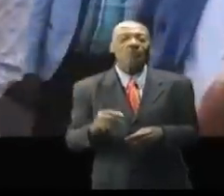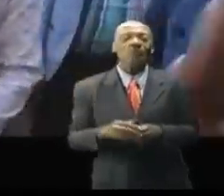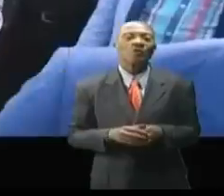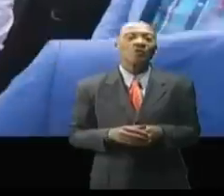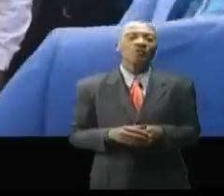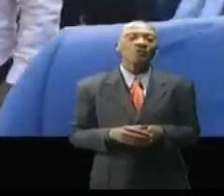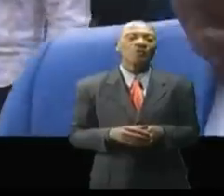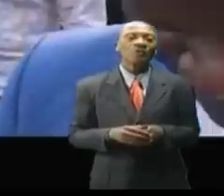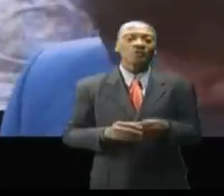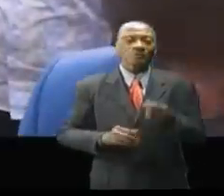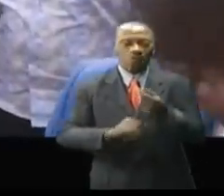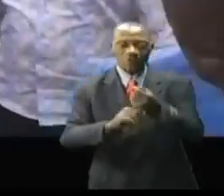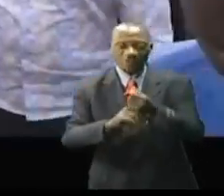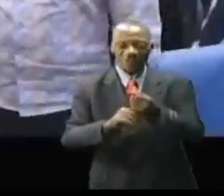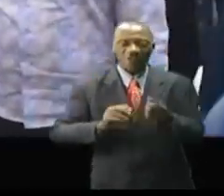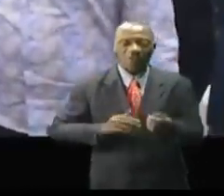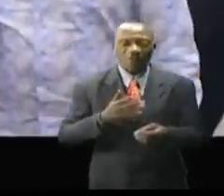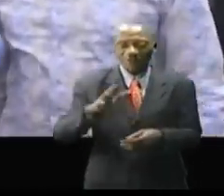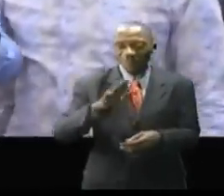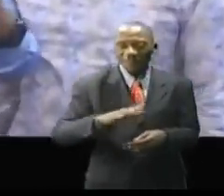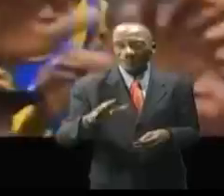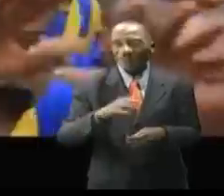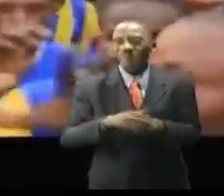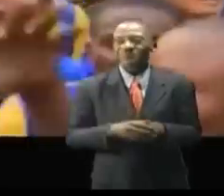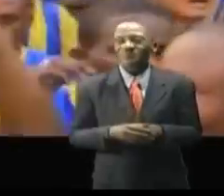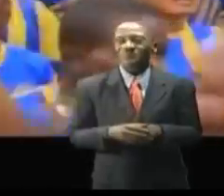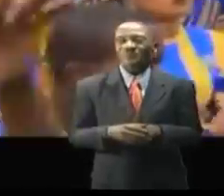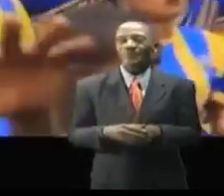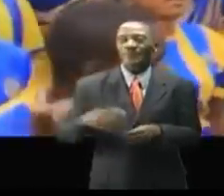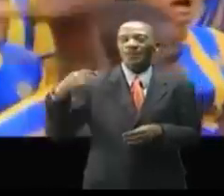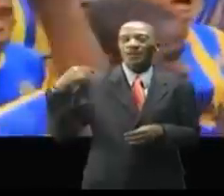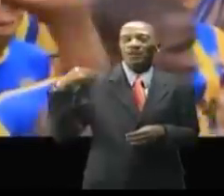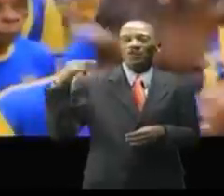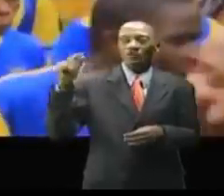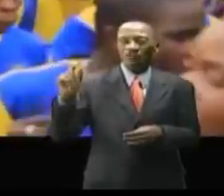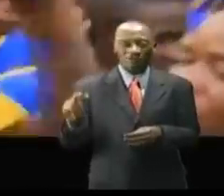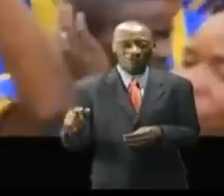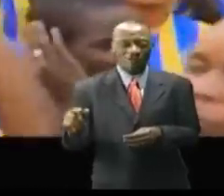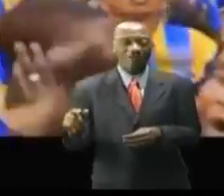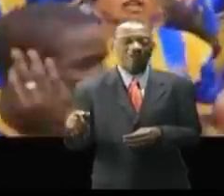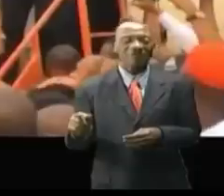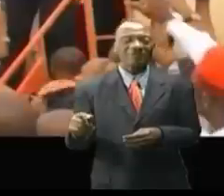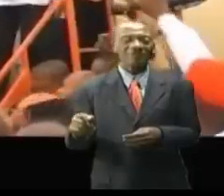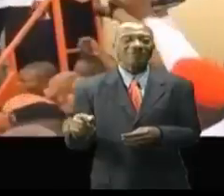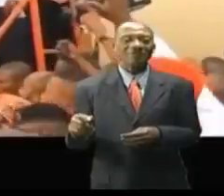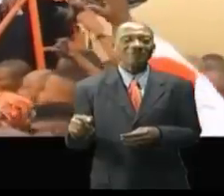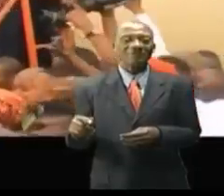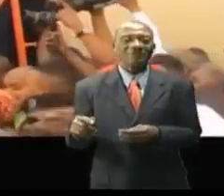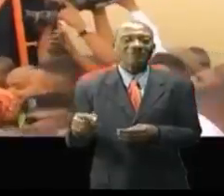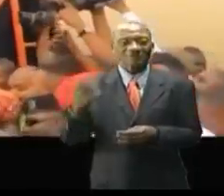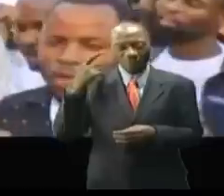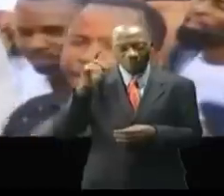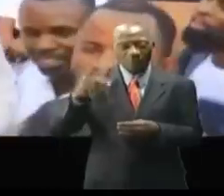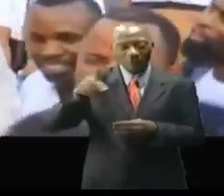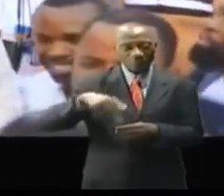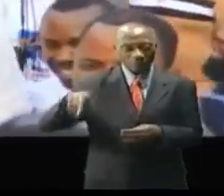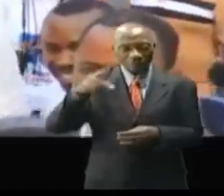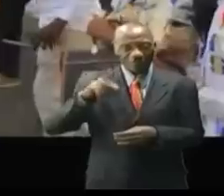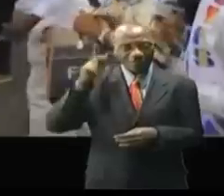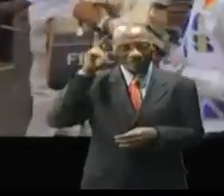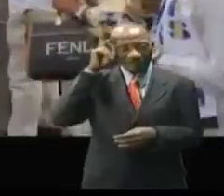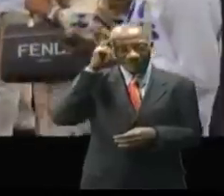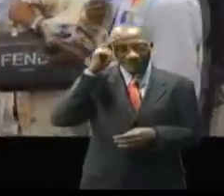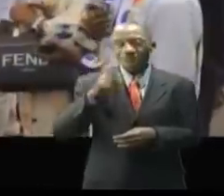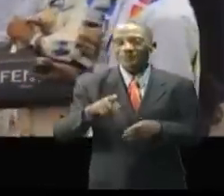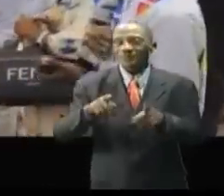du parti présidentiel qui accompagnait les supporters de l'UPOPO ainsi que les cadres fédéraux de l'IDPS. De là,